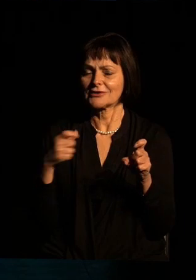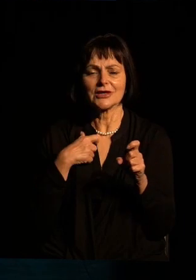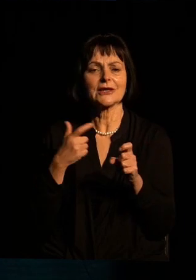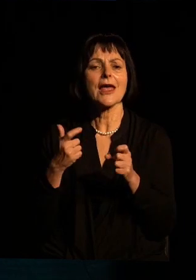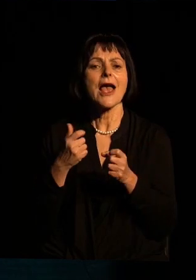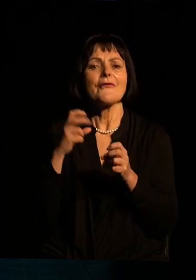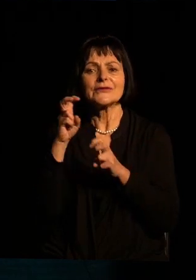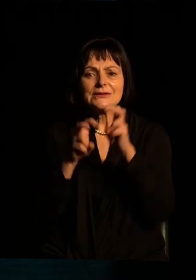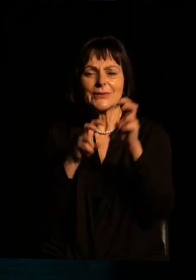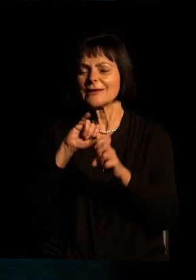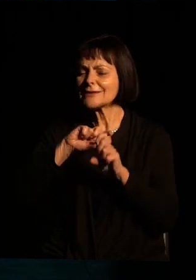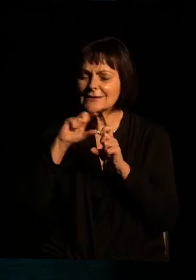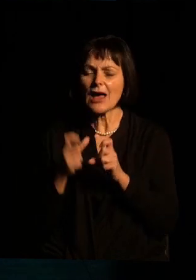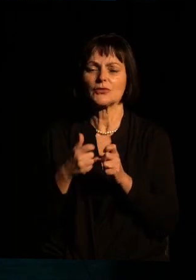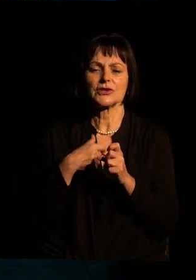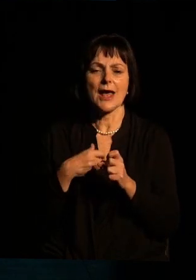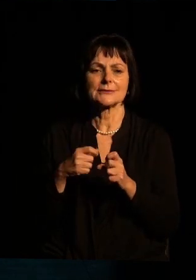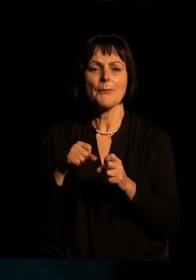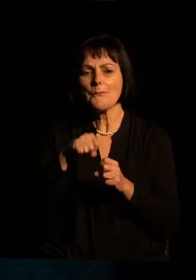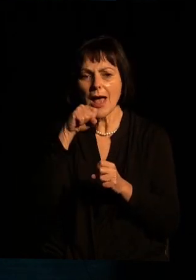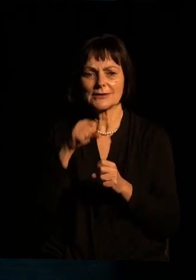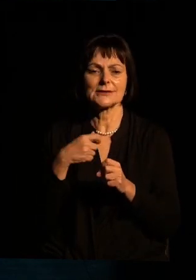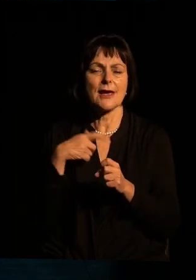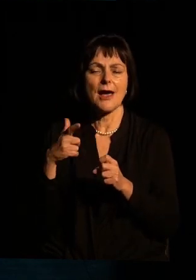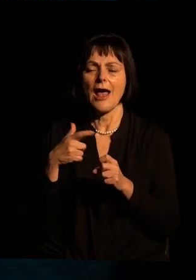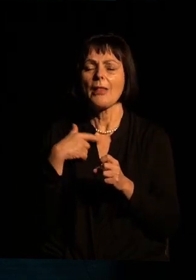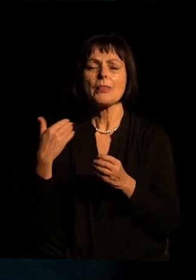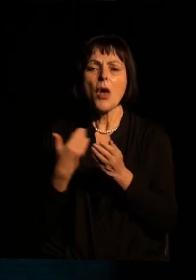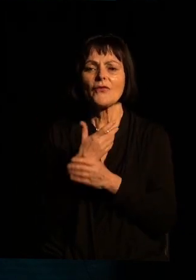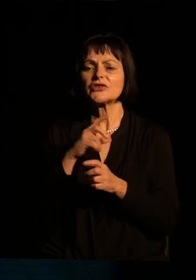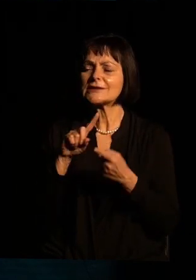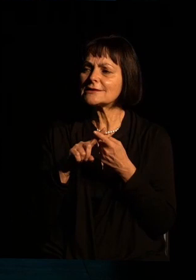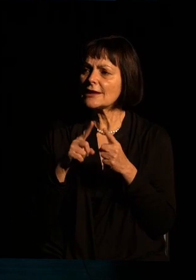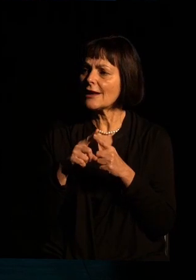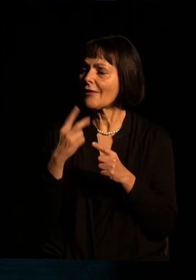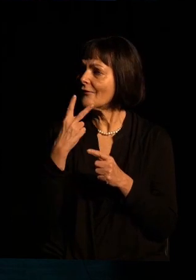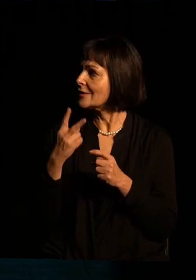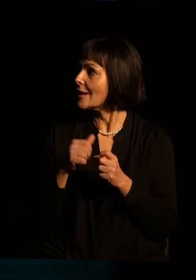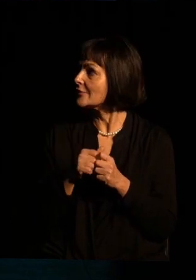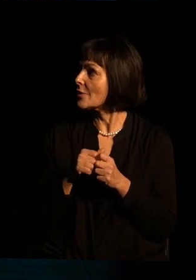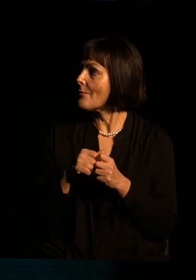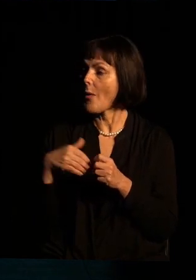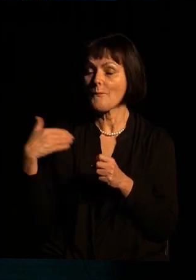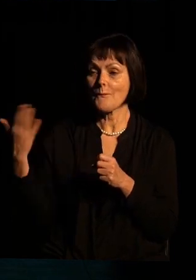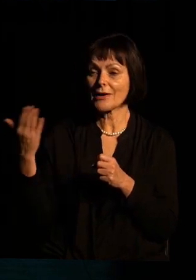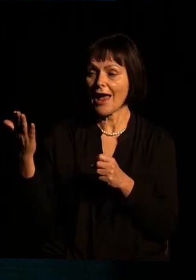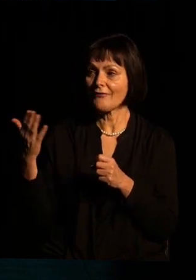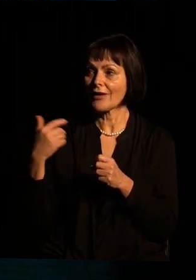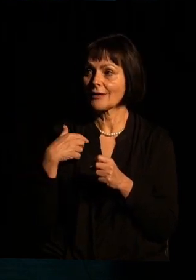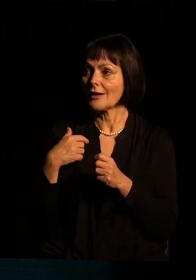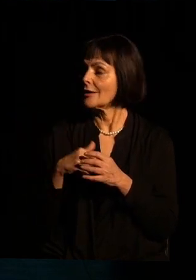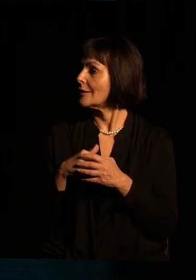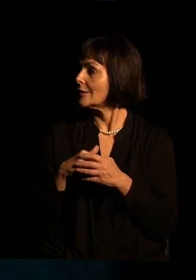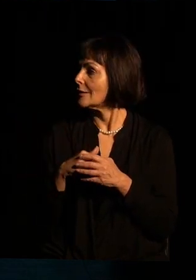napiera, wspina się w skałkach, wspina się w takim nowoczesnym stylu, który widzimy tutaj po prawej stronie, w stylu dry